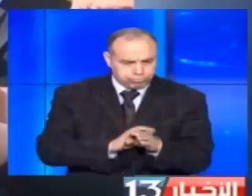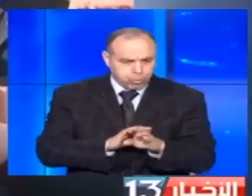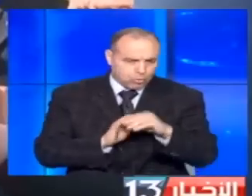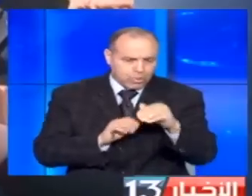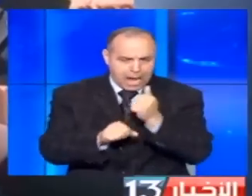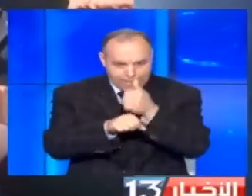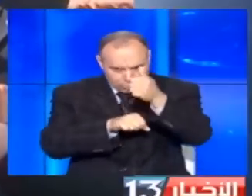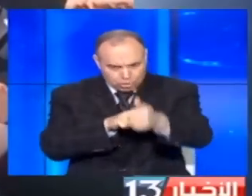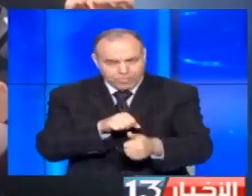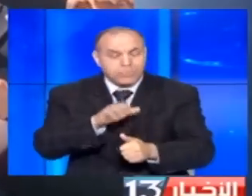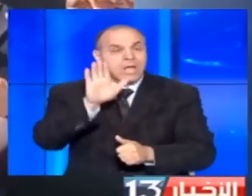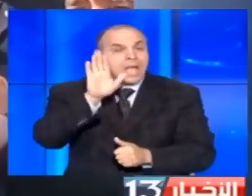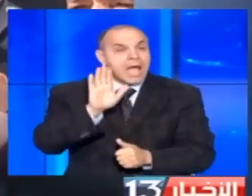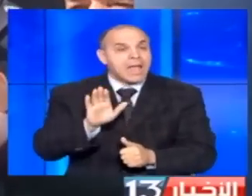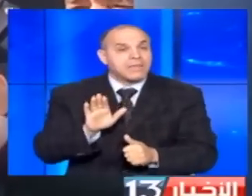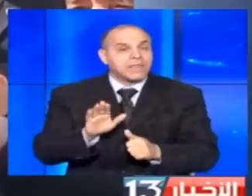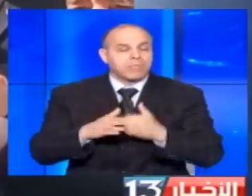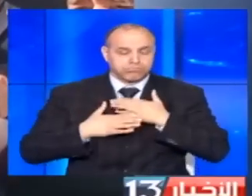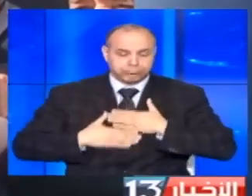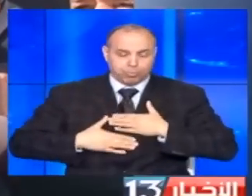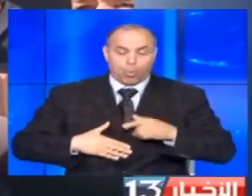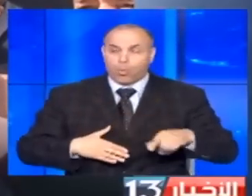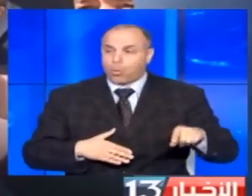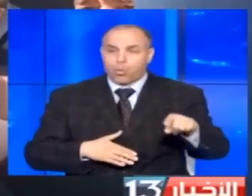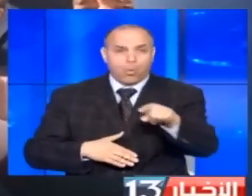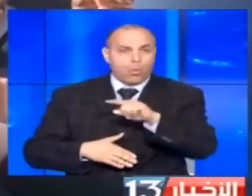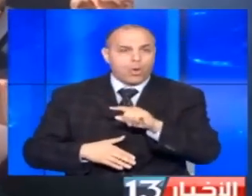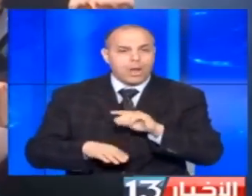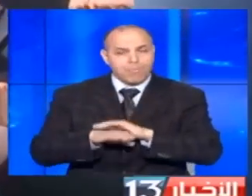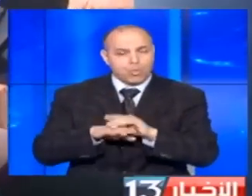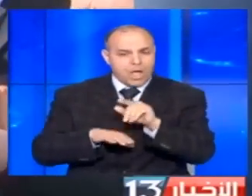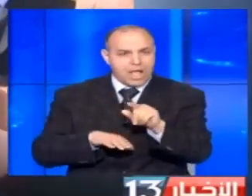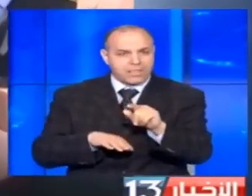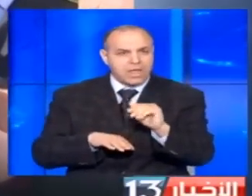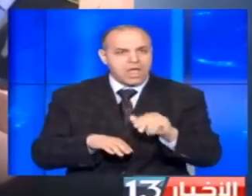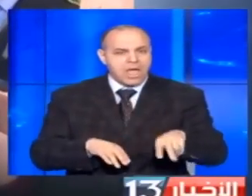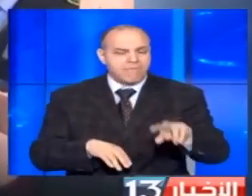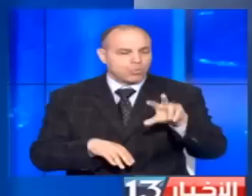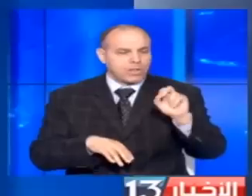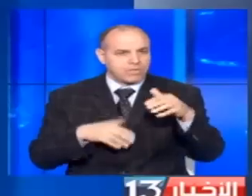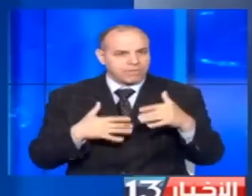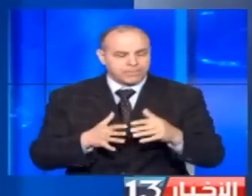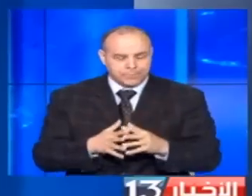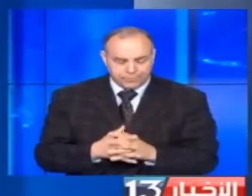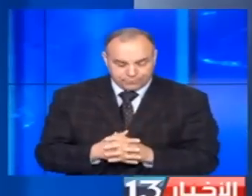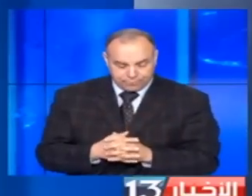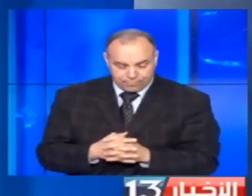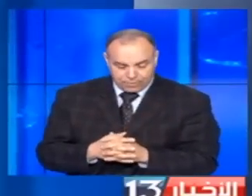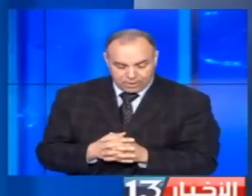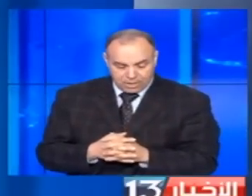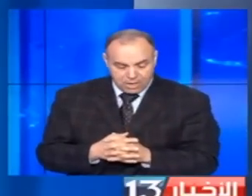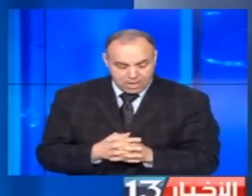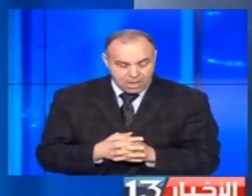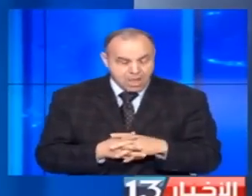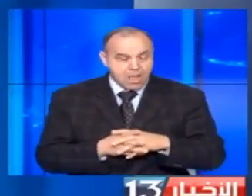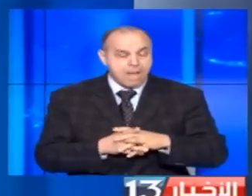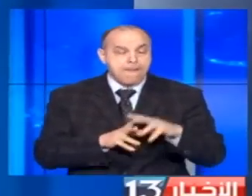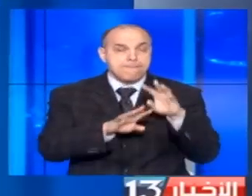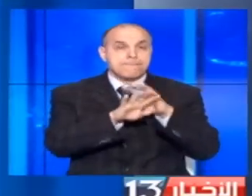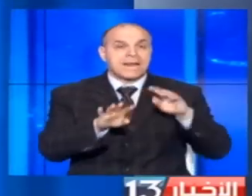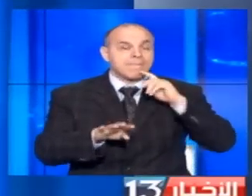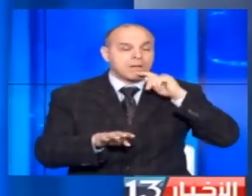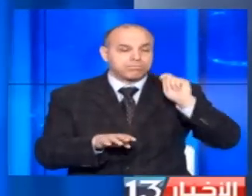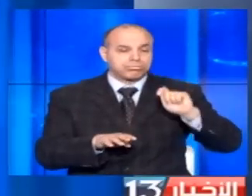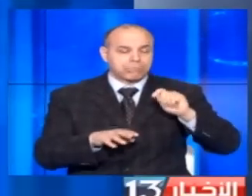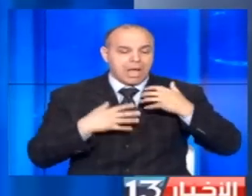سنه القادمه حتى معناها نطمئن على المساله هذ في افق 2030 في الشان البرلماني صادق